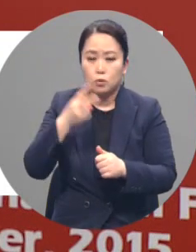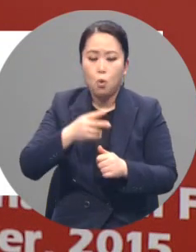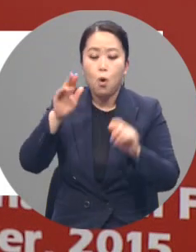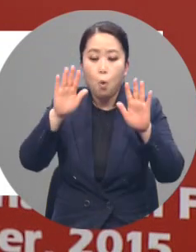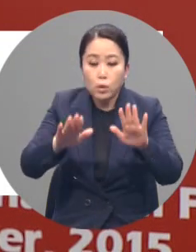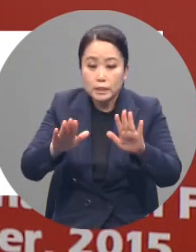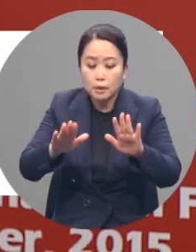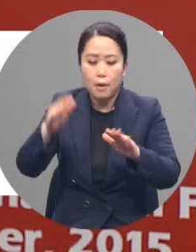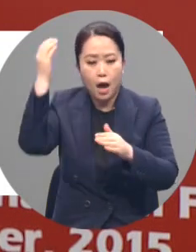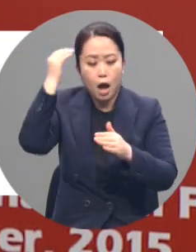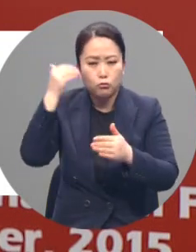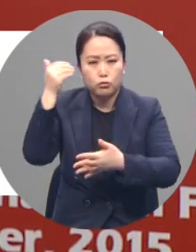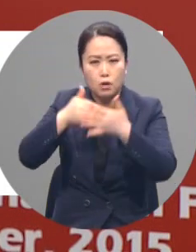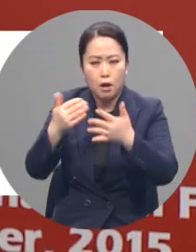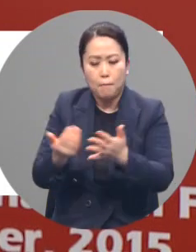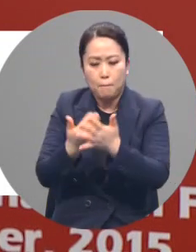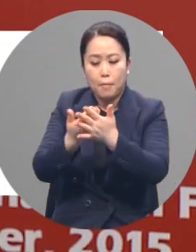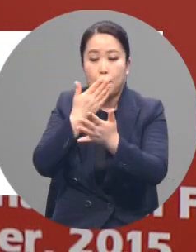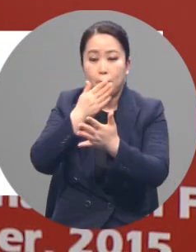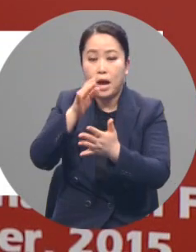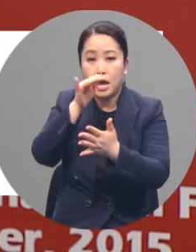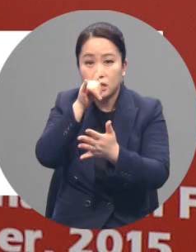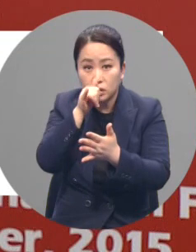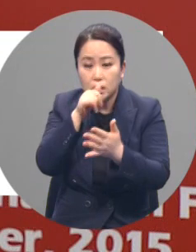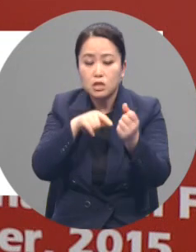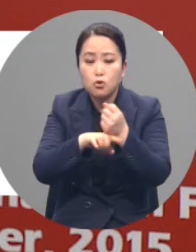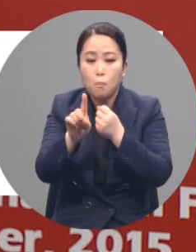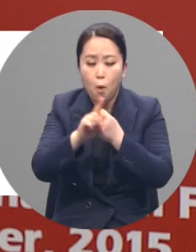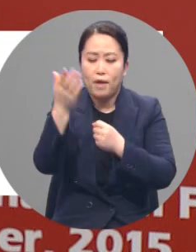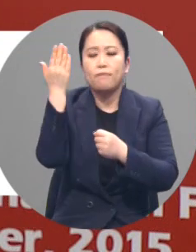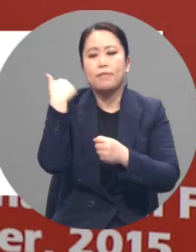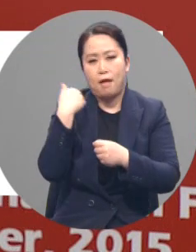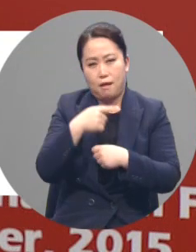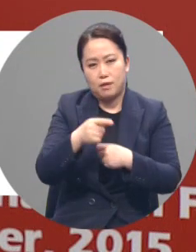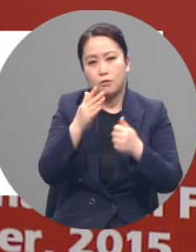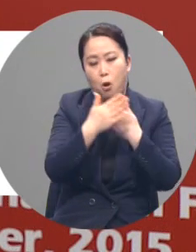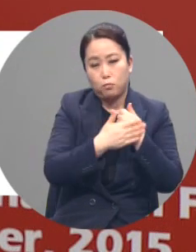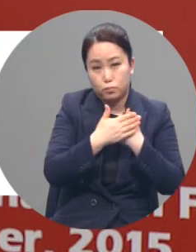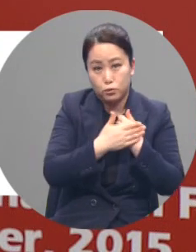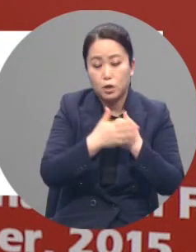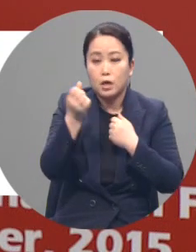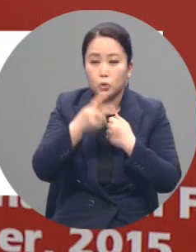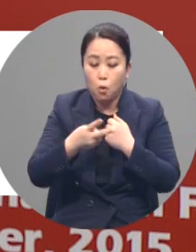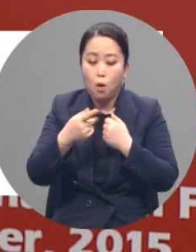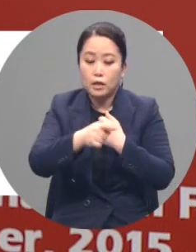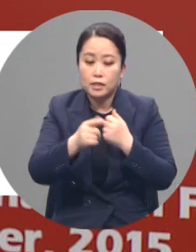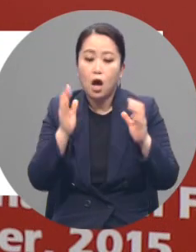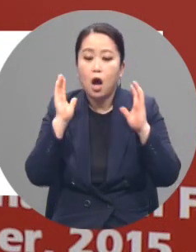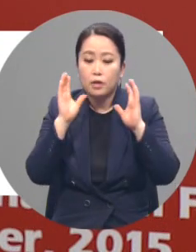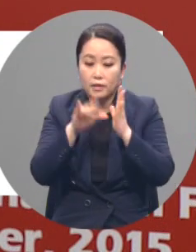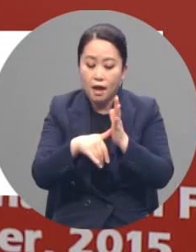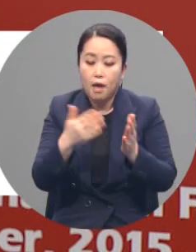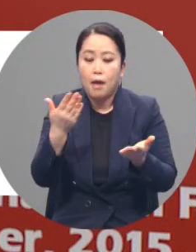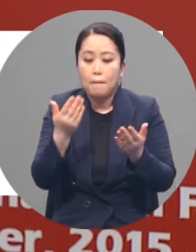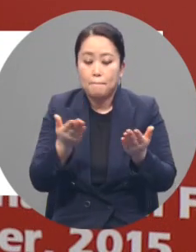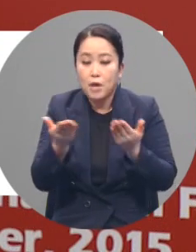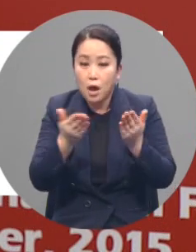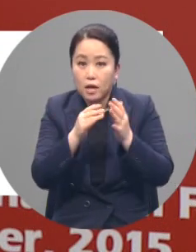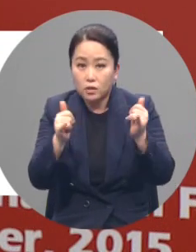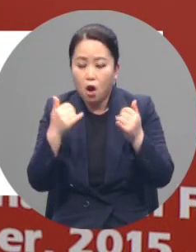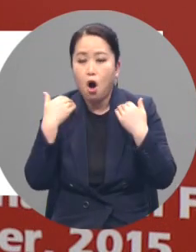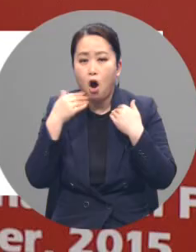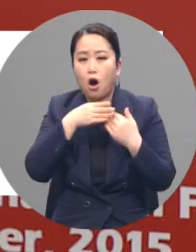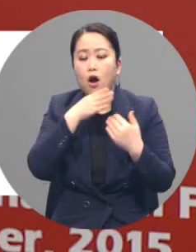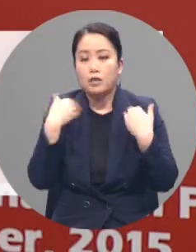나올 수 있었던 밑바탕이라든지 그 어른들의 어떤 그런 힘에 대해서 젊은 세대들이 같이